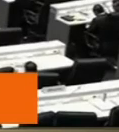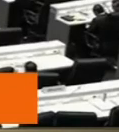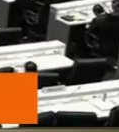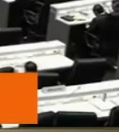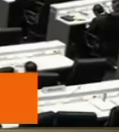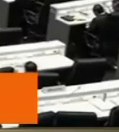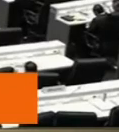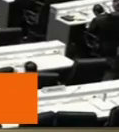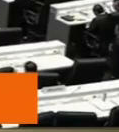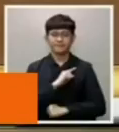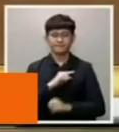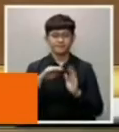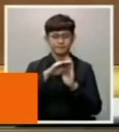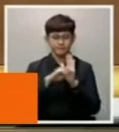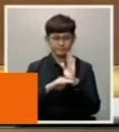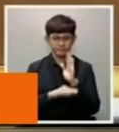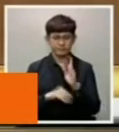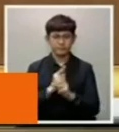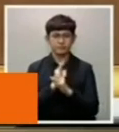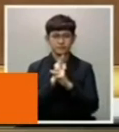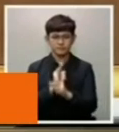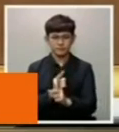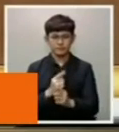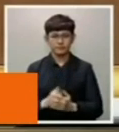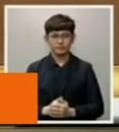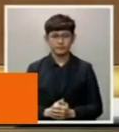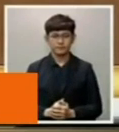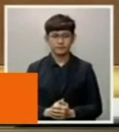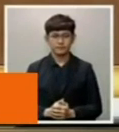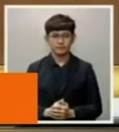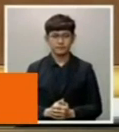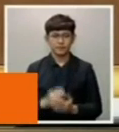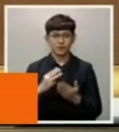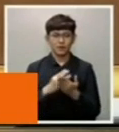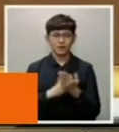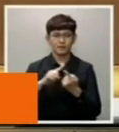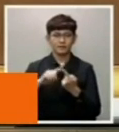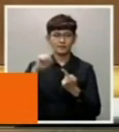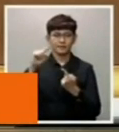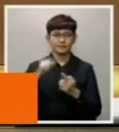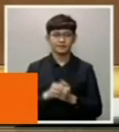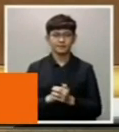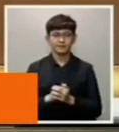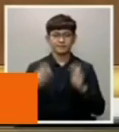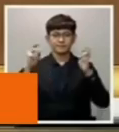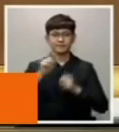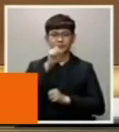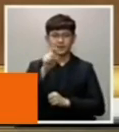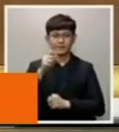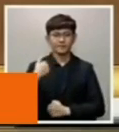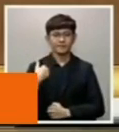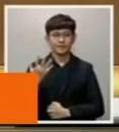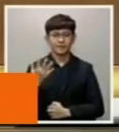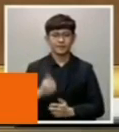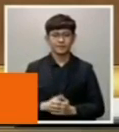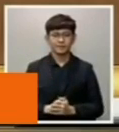ในวันแรกค่ะได้เริ่มขึ้นเมื่อเวลา 13:30 นาทีโดยมีนายชวนหลีกภัยประธานสภาผู้แทนราษฎรทำหน้าที่ประธานการประชุม